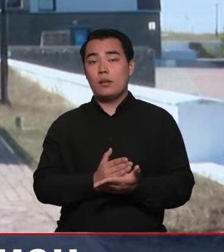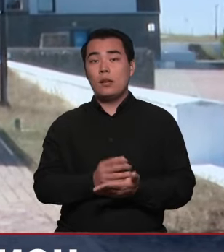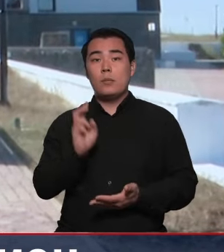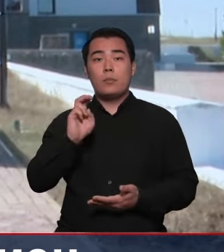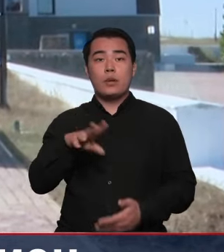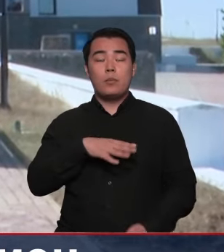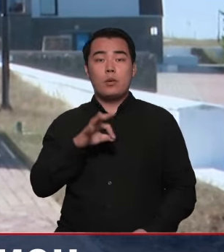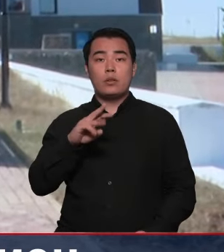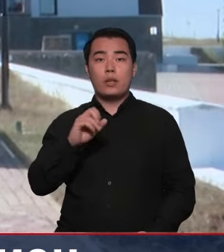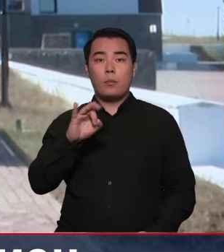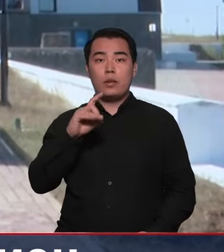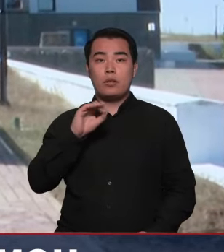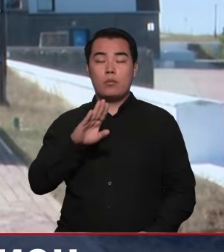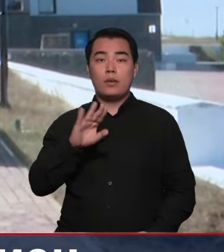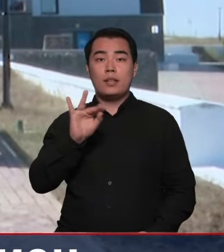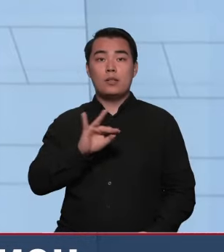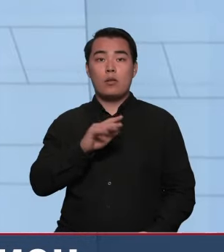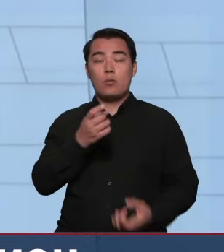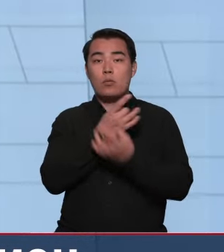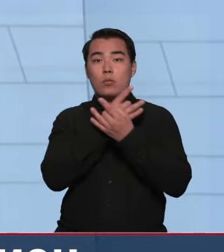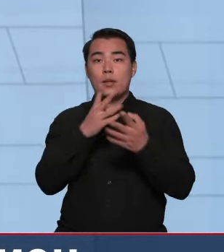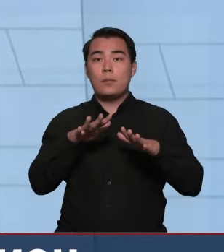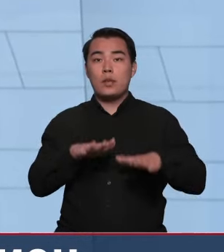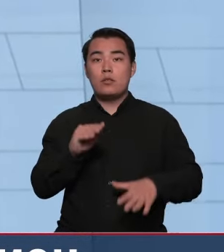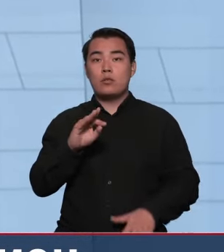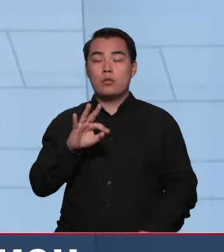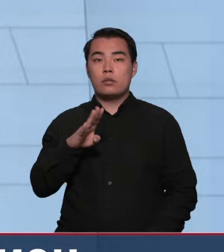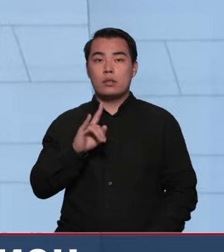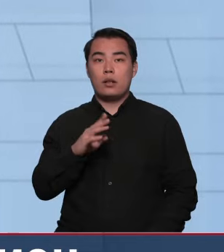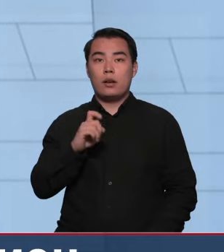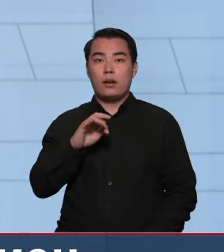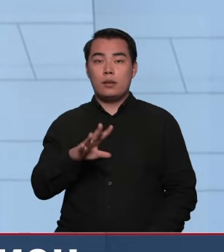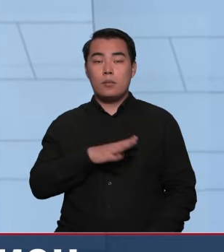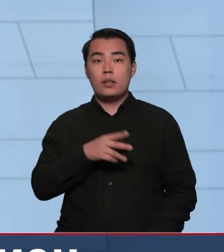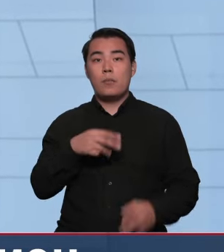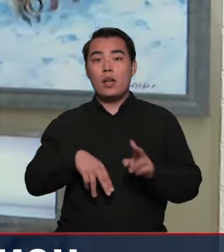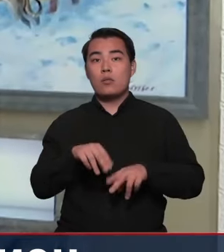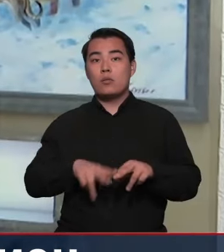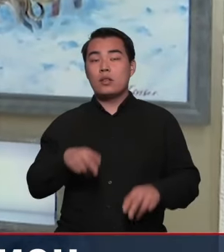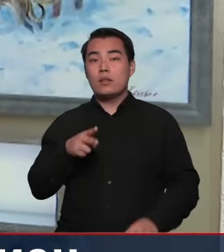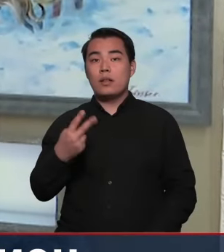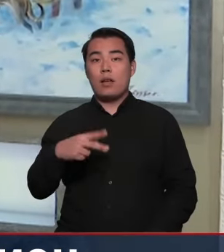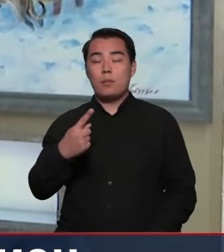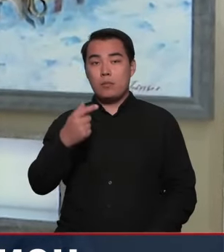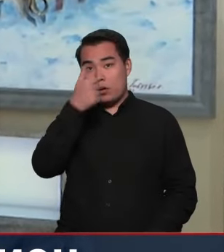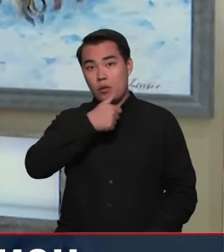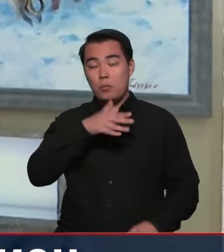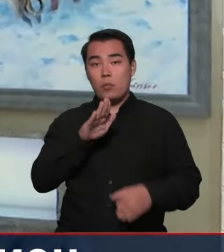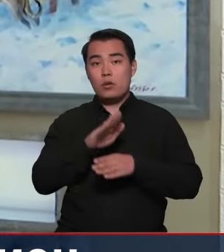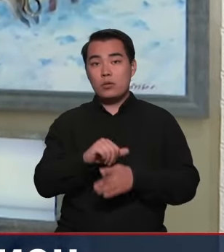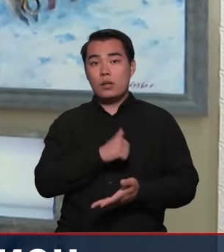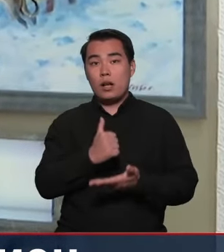Посетил Олжас Бектенов и историко-культурный комплекс «Жошыхан», построенный в 2021 году по поручению